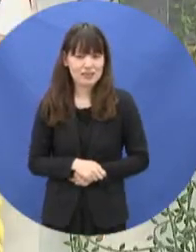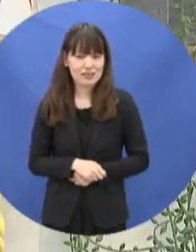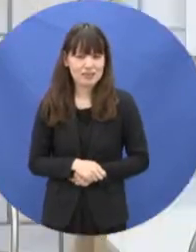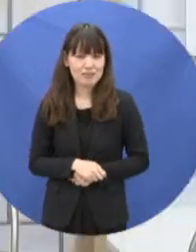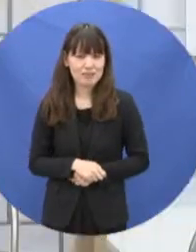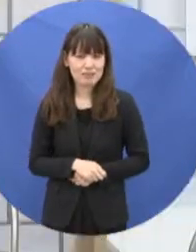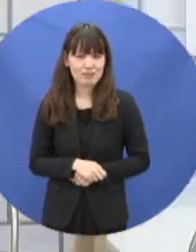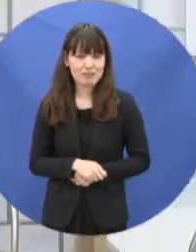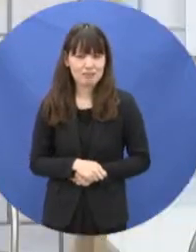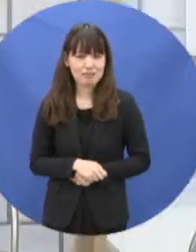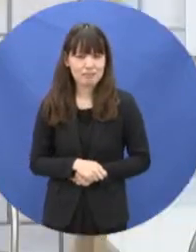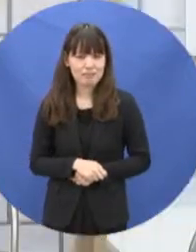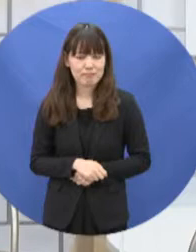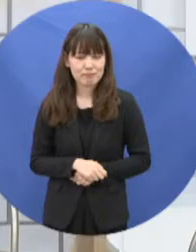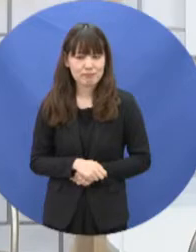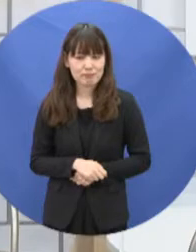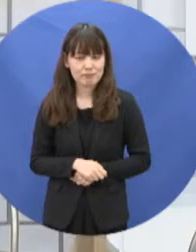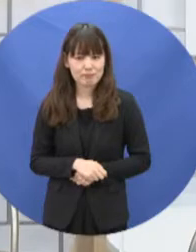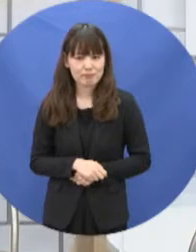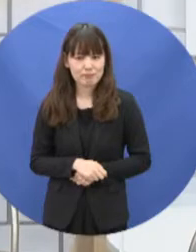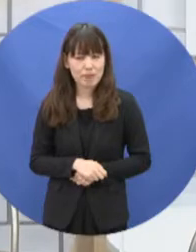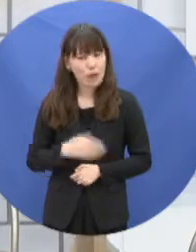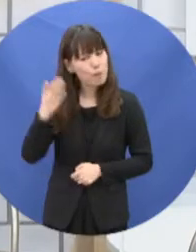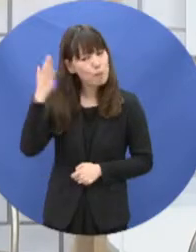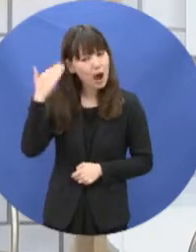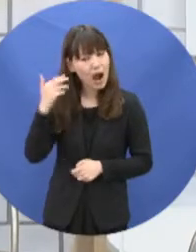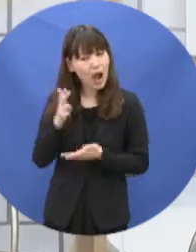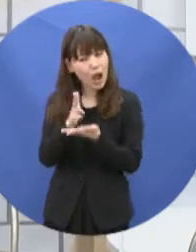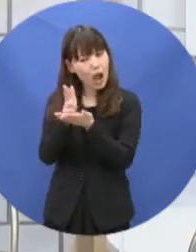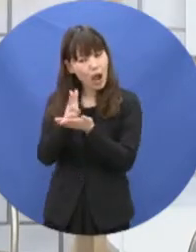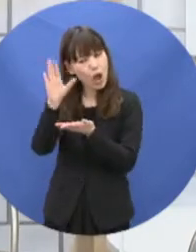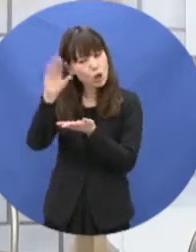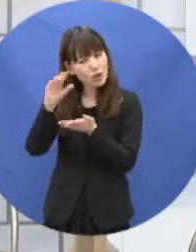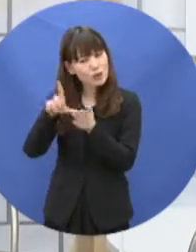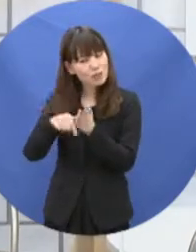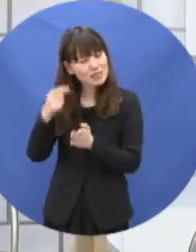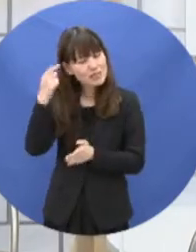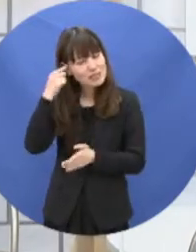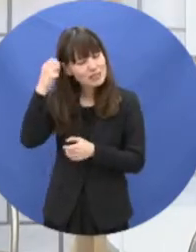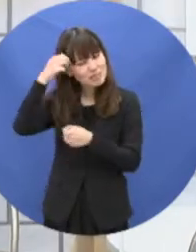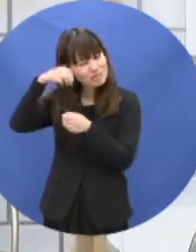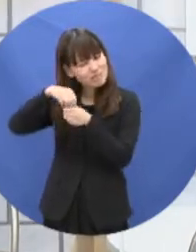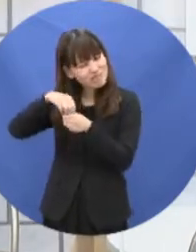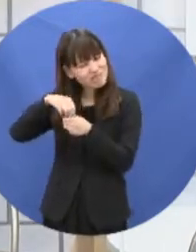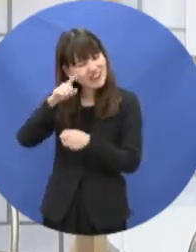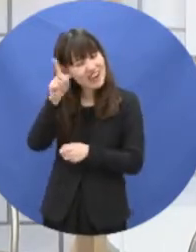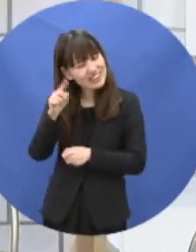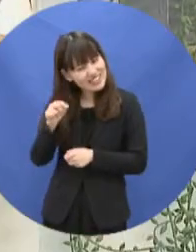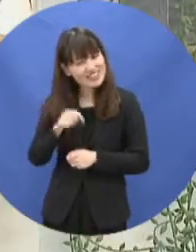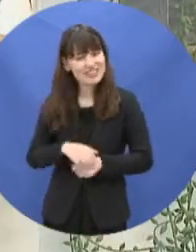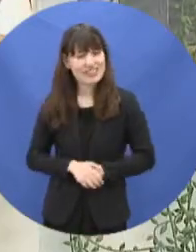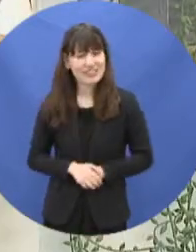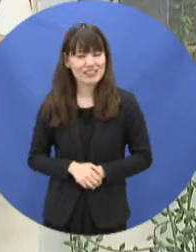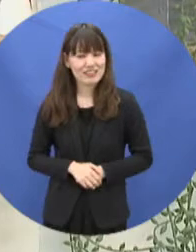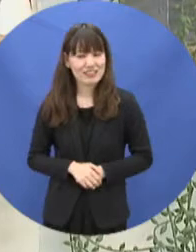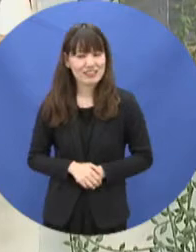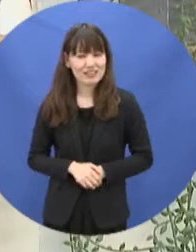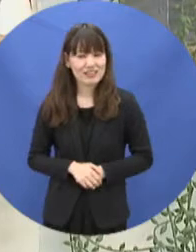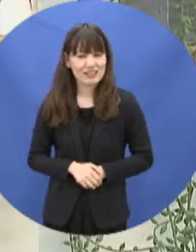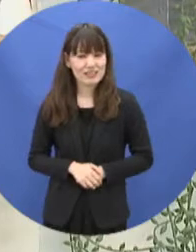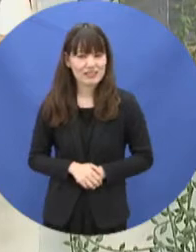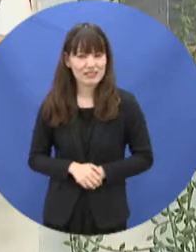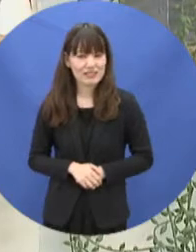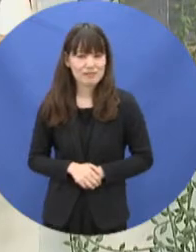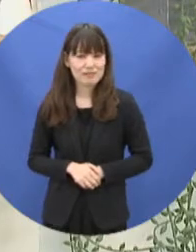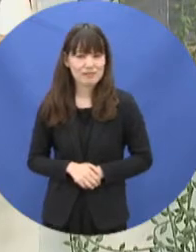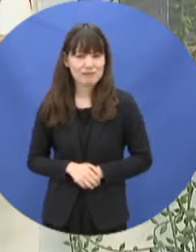ていたと、ね、 まあ、そうかった、まあ、でも前のロケの時に聞いてるのが普通残ってたんかな あ、じゃあちゃんと覚えてるっていうことですよね、記憶